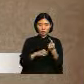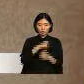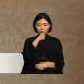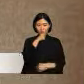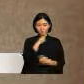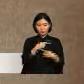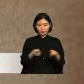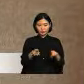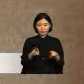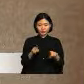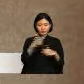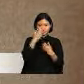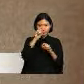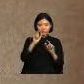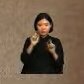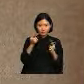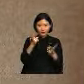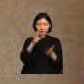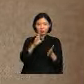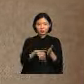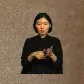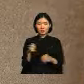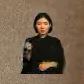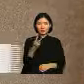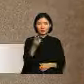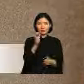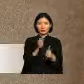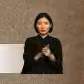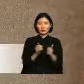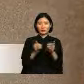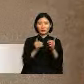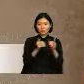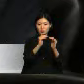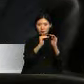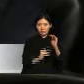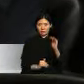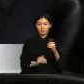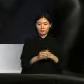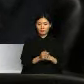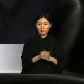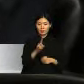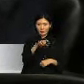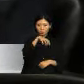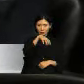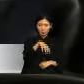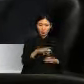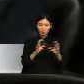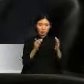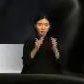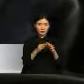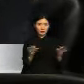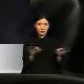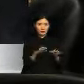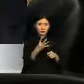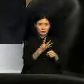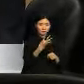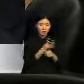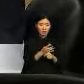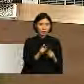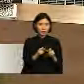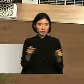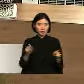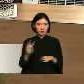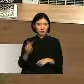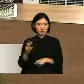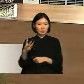평가해 부적격 처리되지 않을 경우 재위탁을 진행하겠다는 내용입니다. 한 곳의 어린이집이 짧게는 4년에서